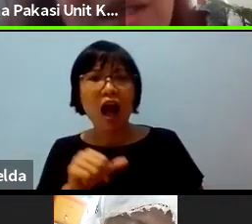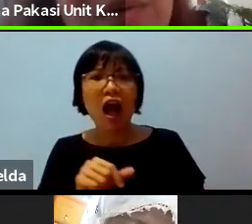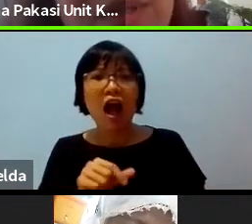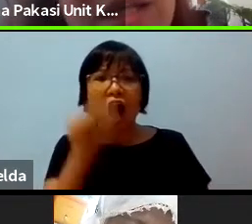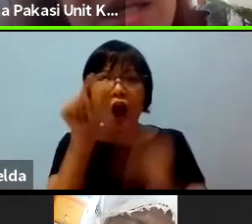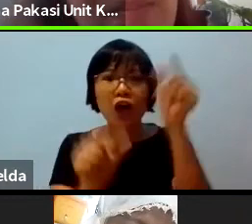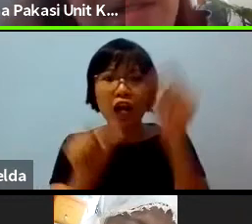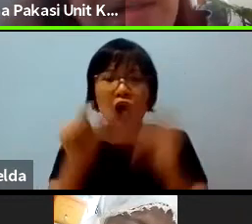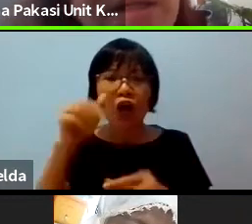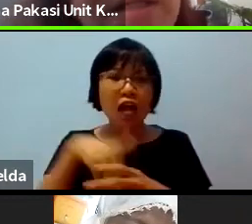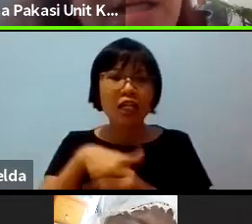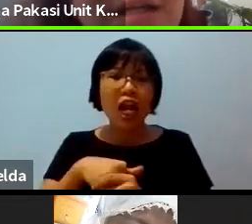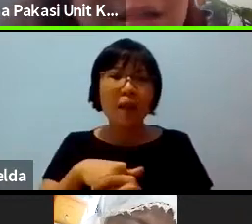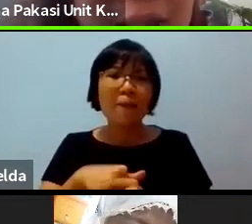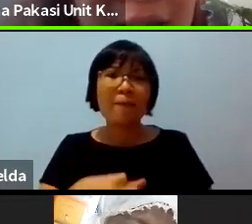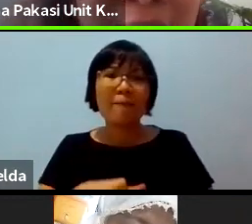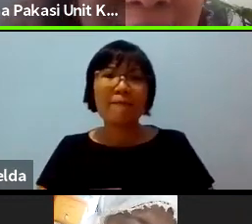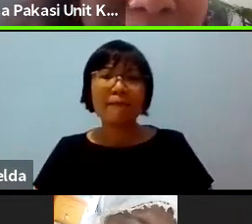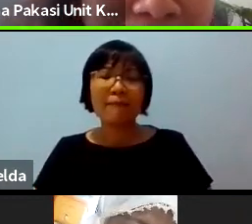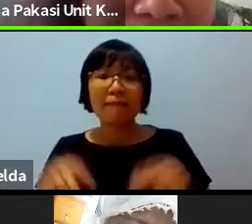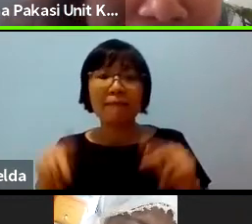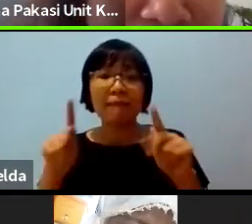gitu. Seperti itu sih apa namanya